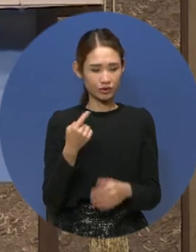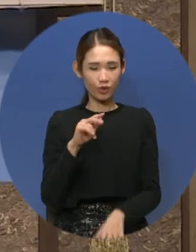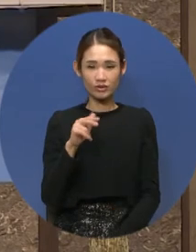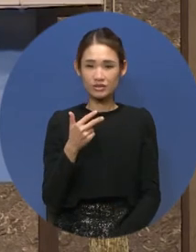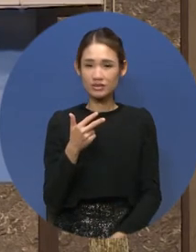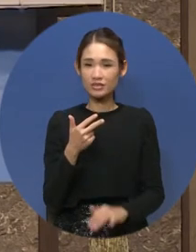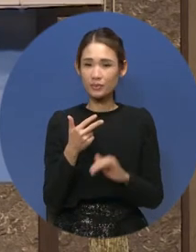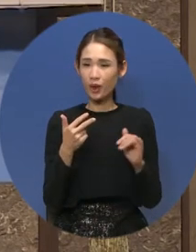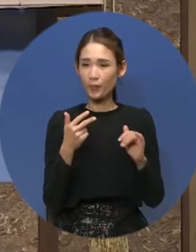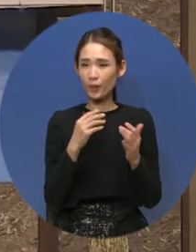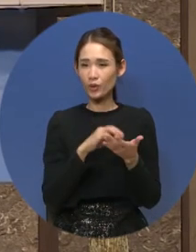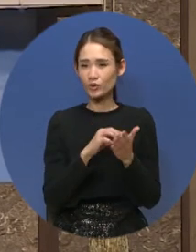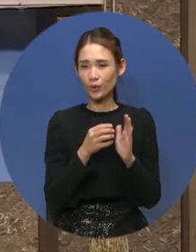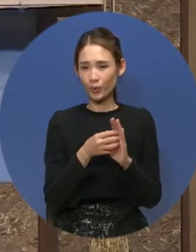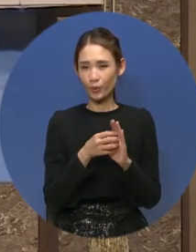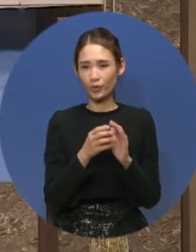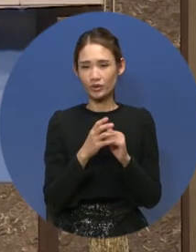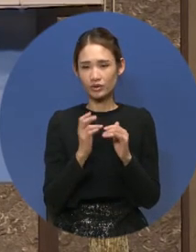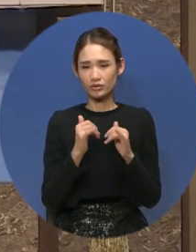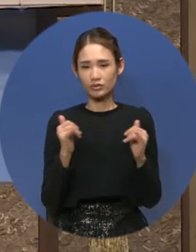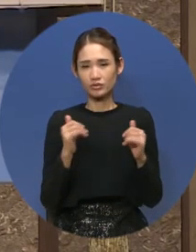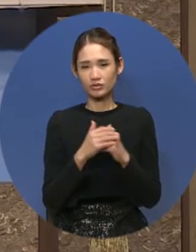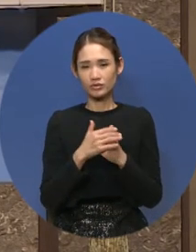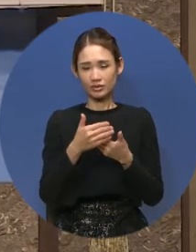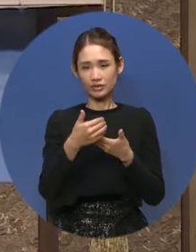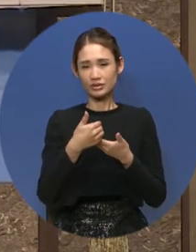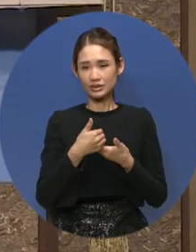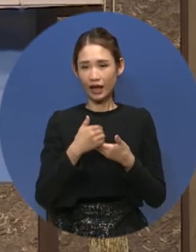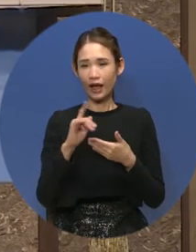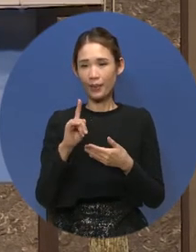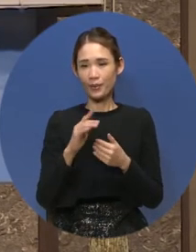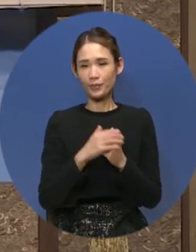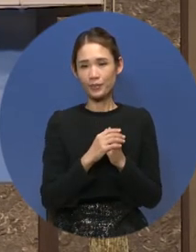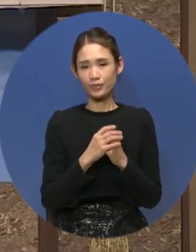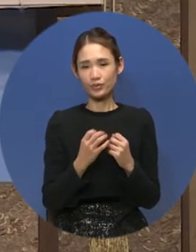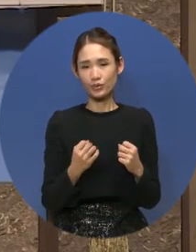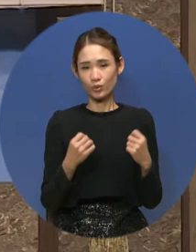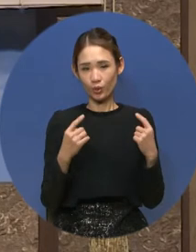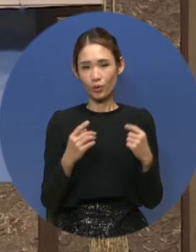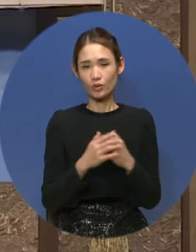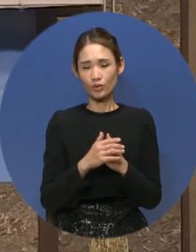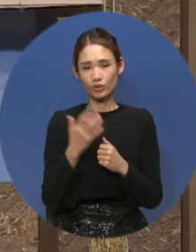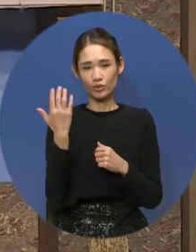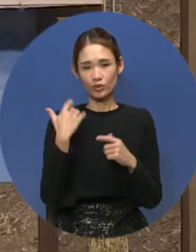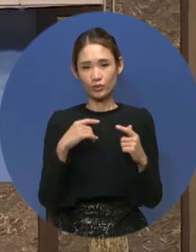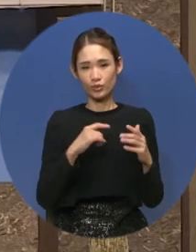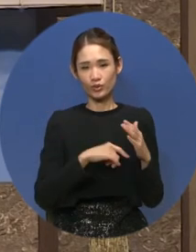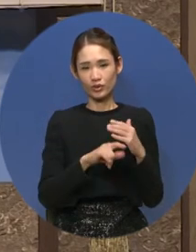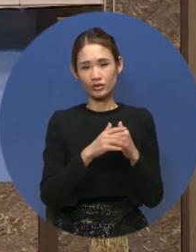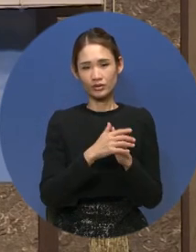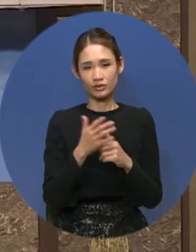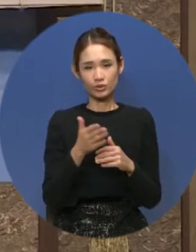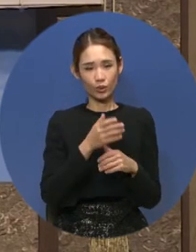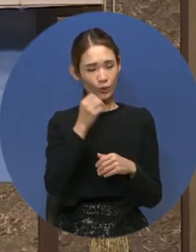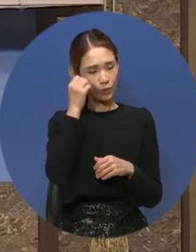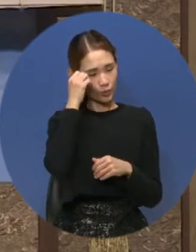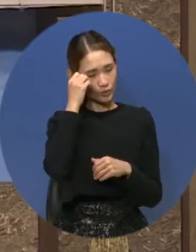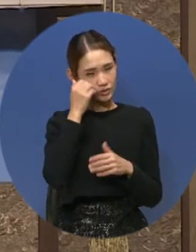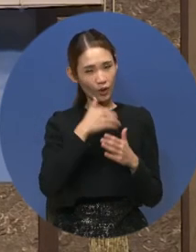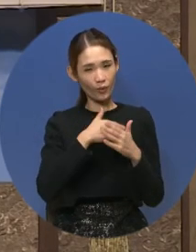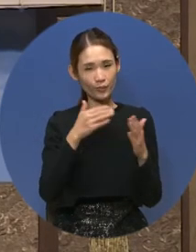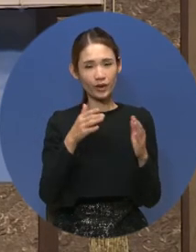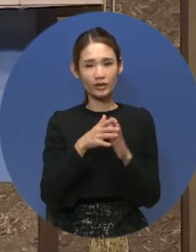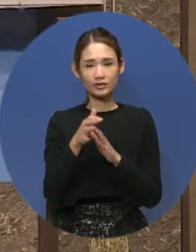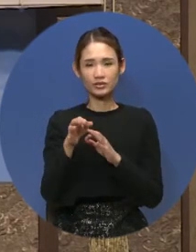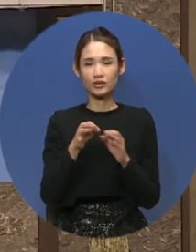1,700여 명 정도의 구민분들이 제안을 한 게 동시에 영등포 역 앞에 노점상 정비